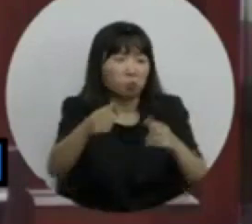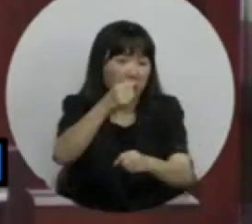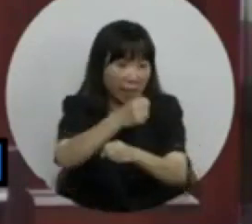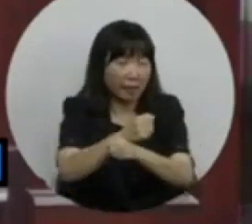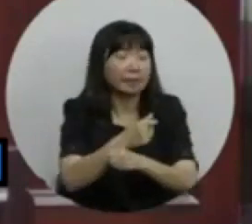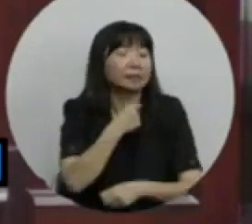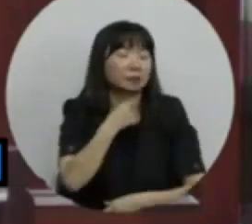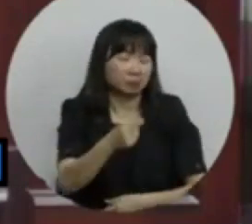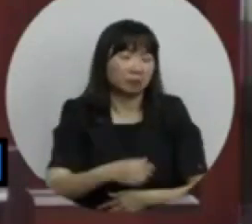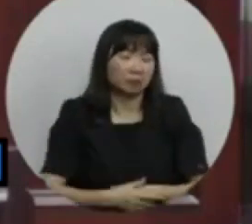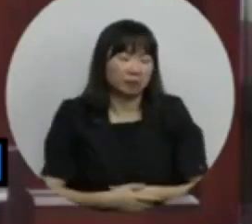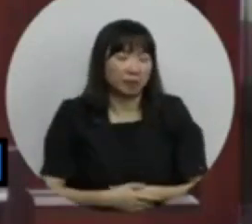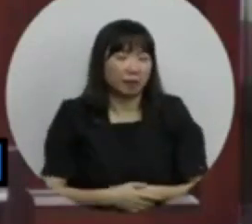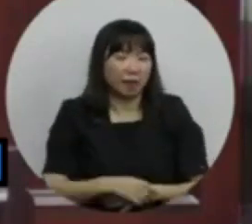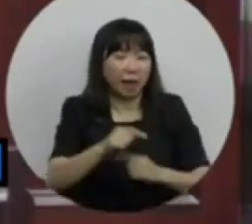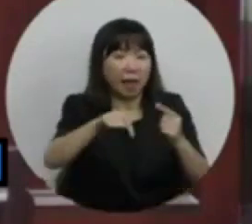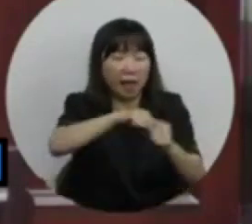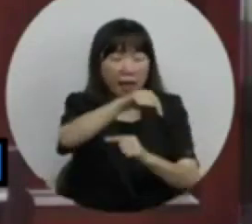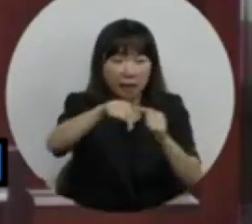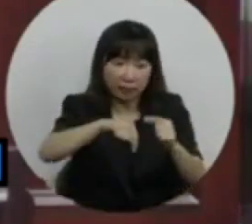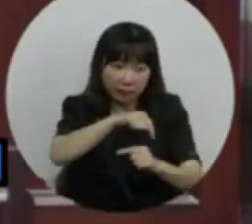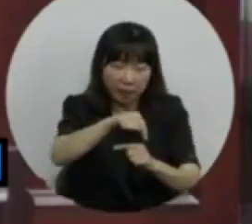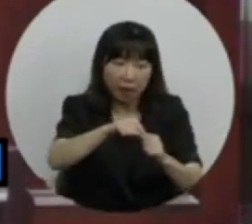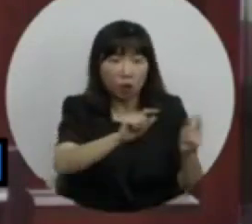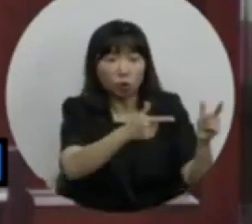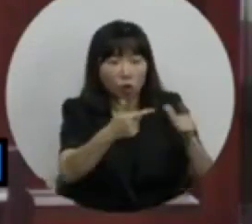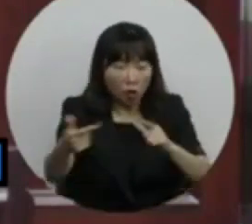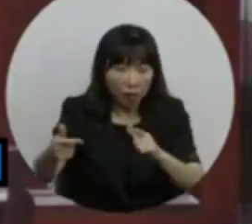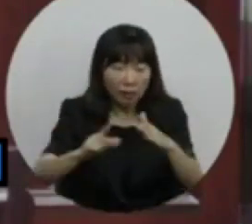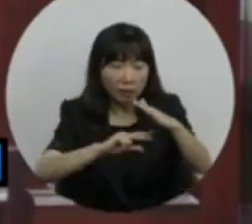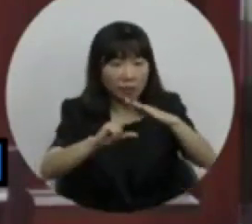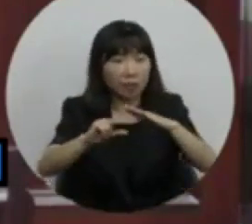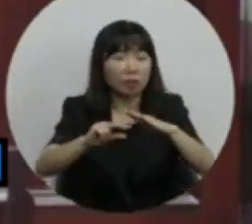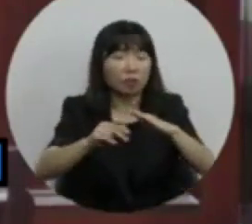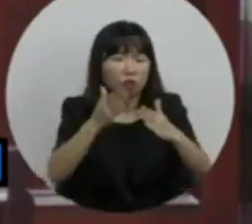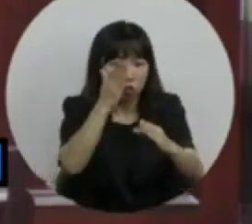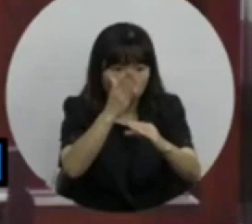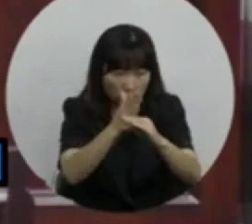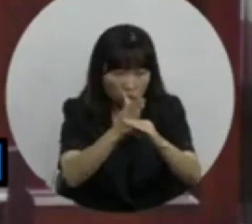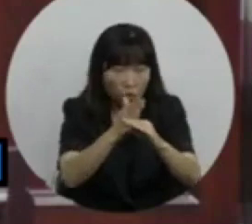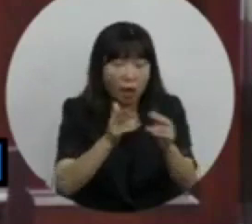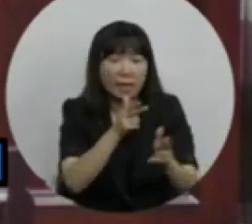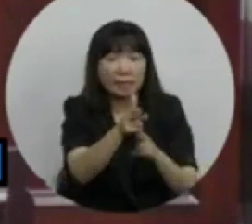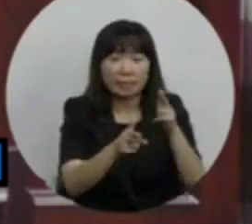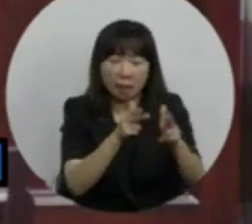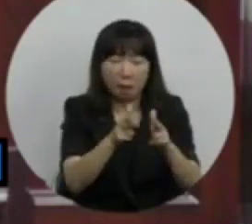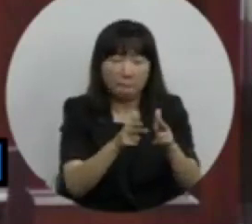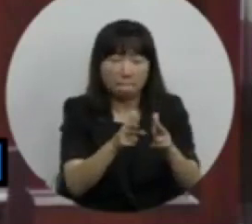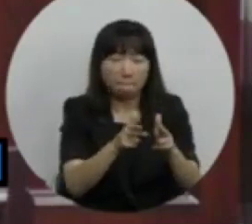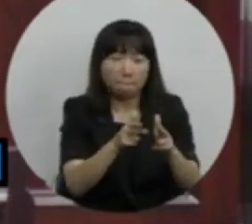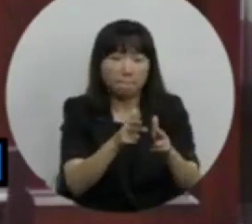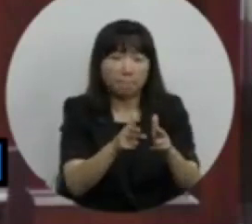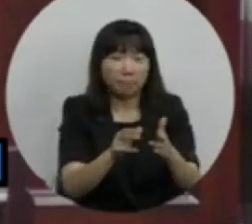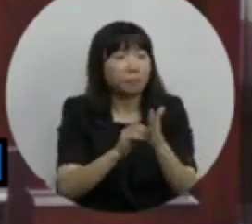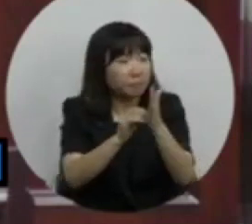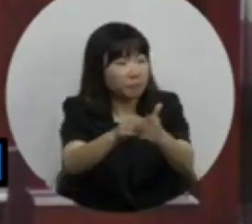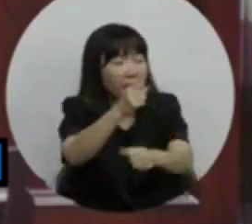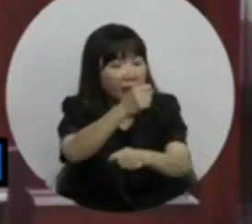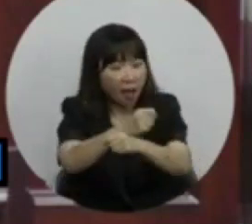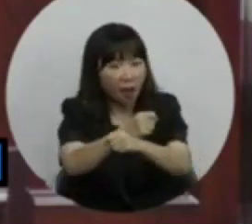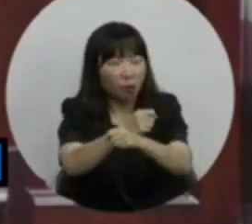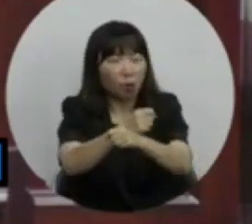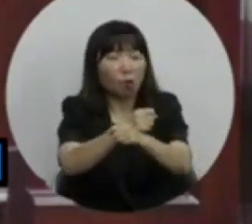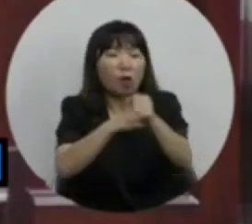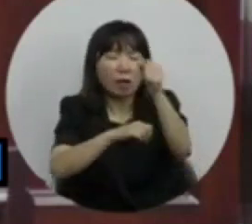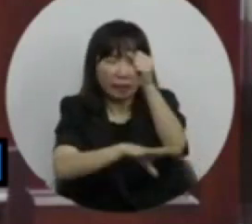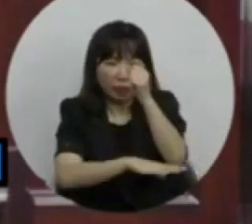또한 변화된 행정 수요 및 역점 사업 추진에 능동적으로 대응하고 기준 인력